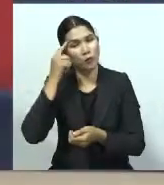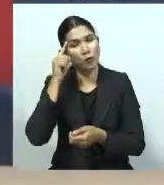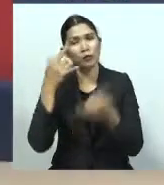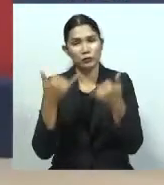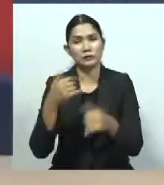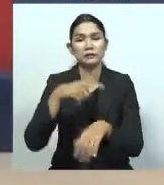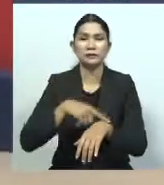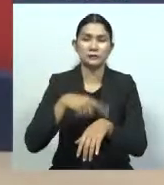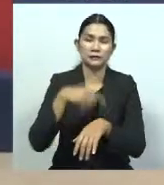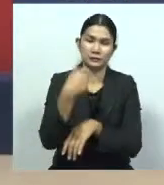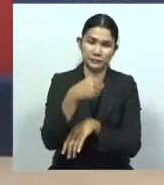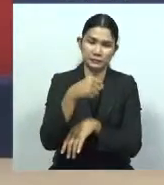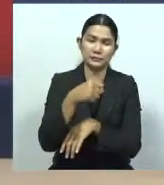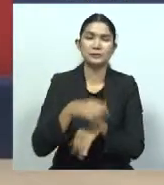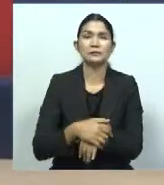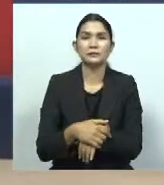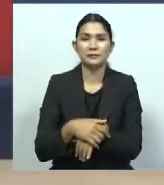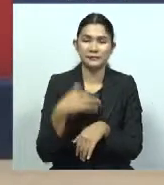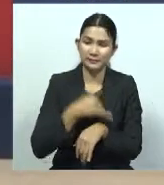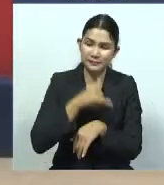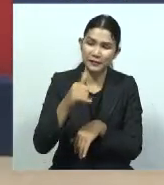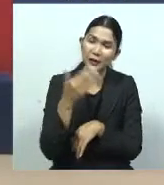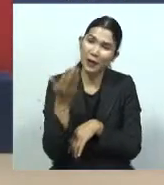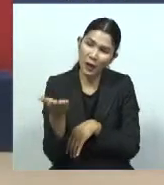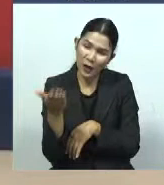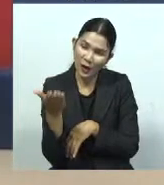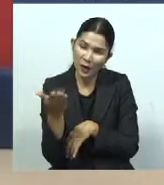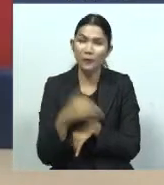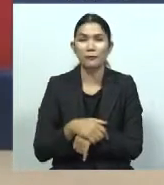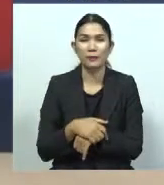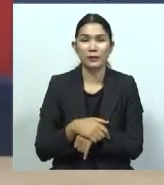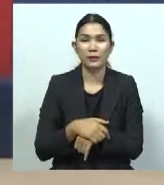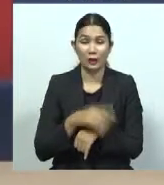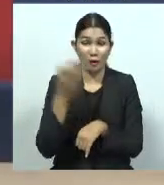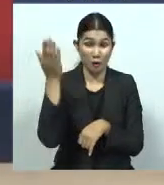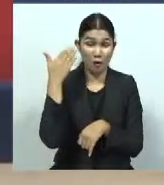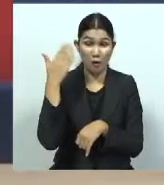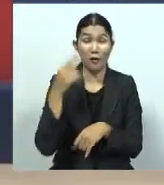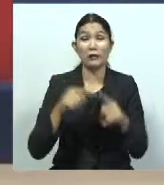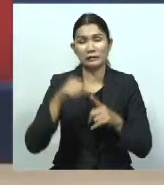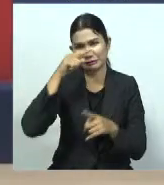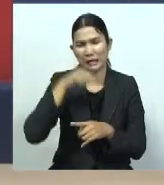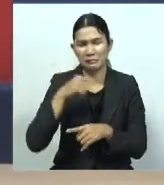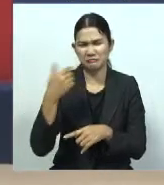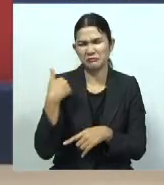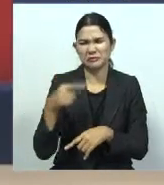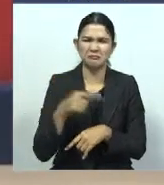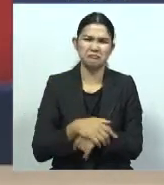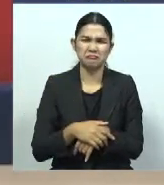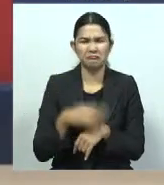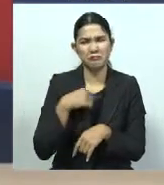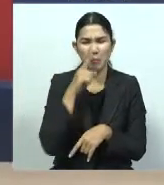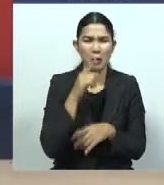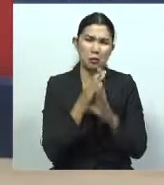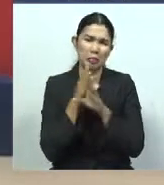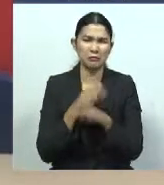นี้นะคะ10นาฬิกาวันนี้ขันหมากจะไปสู่ขอที่หน้าบ้าน ก่อนหน้านี้พักชาติไทยพัฒนาเนี่ยเขาก็มีบ่นน้อยใจนะคุณ มีงอนง